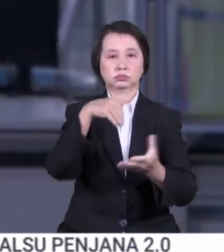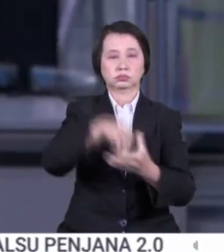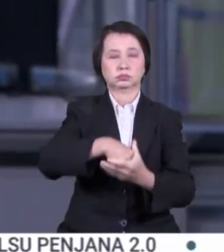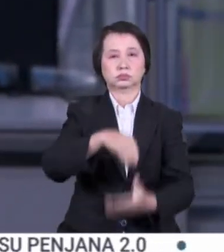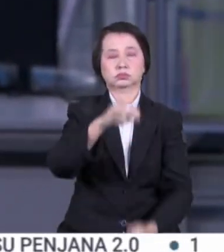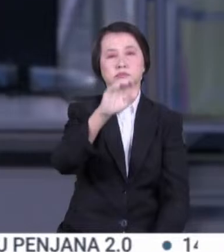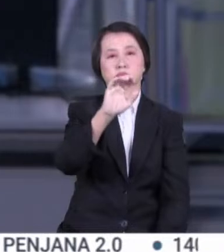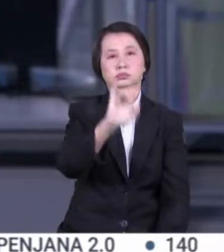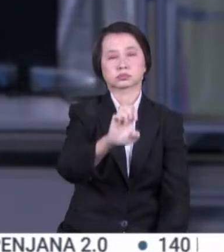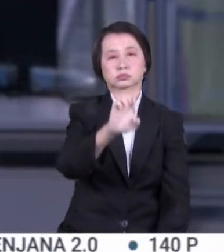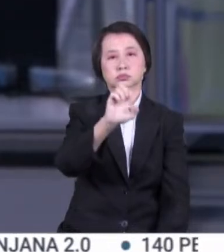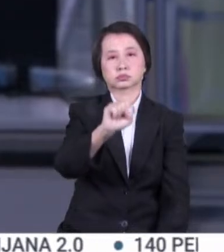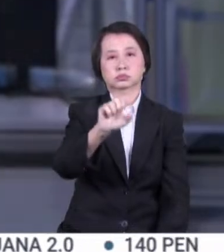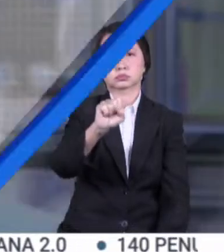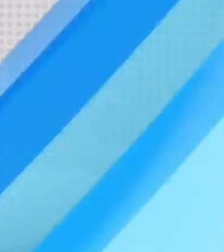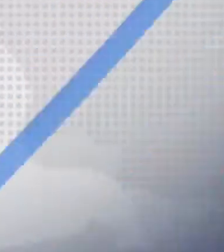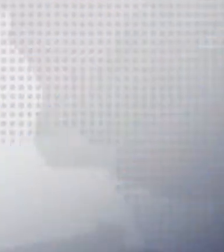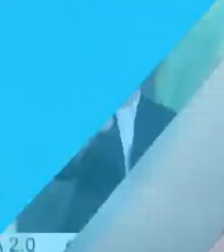segmen Esensi.